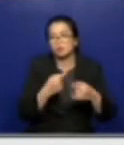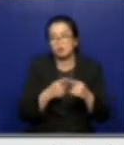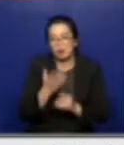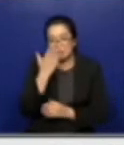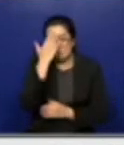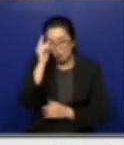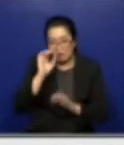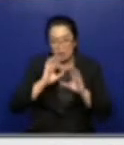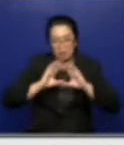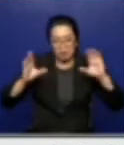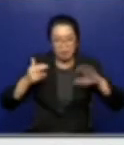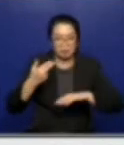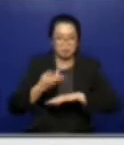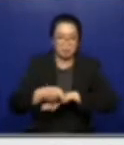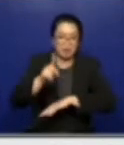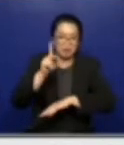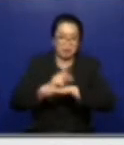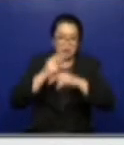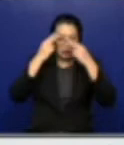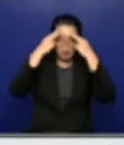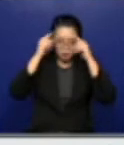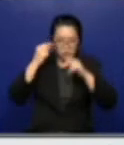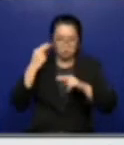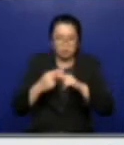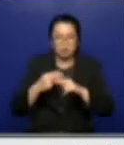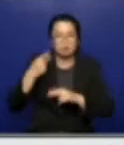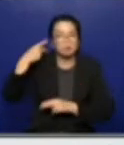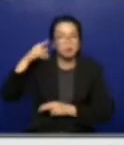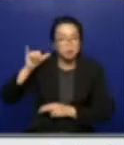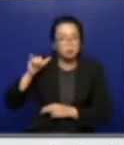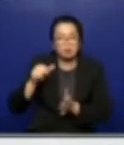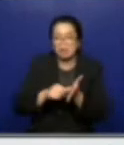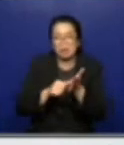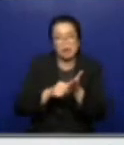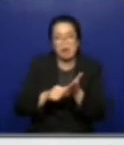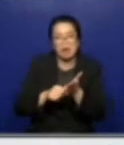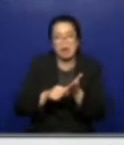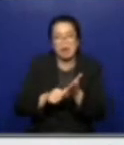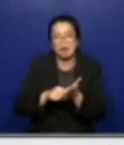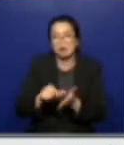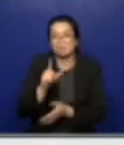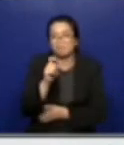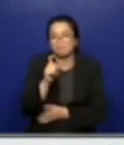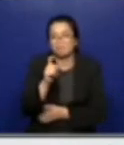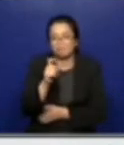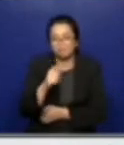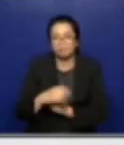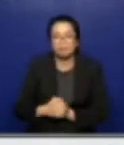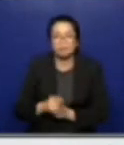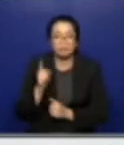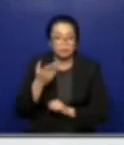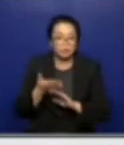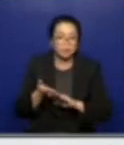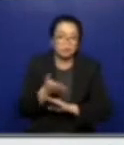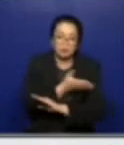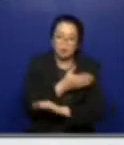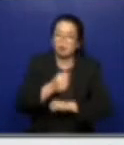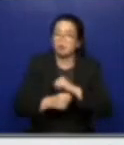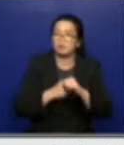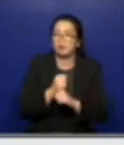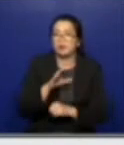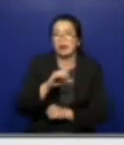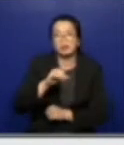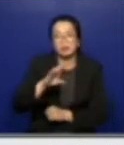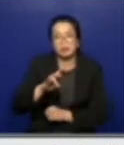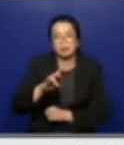าเนี่ยเราไม่สามารถแก้ปัญหาเศรษฐกิจได้จริงๆจังๆเลยจริงๆต้องย้อนไปตั้งแต่ปี57ด้วยซ้ำ